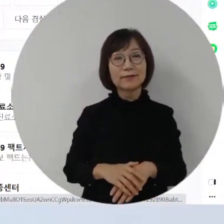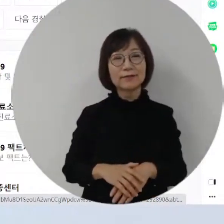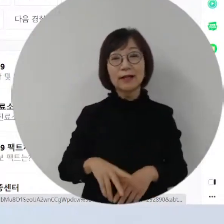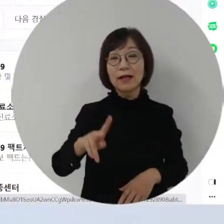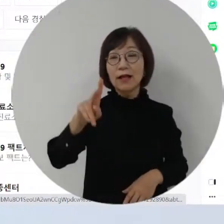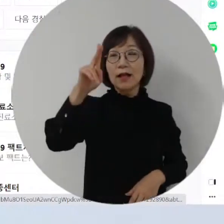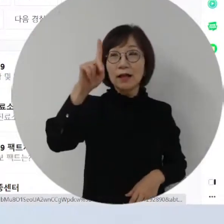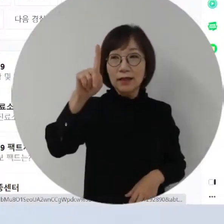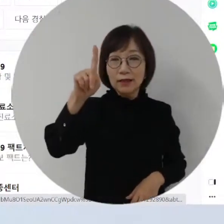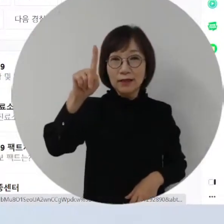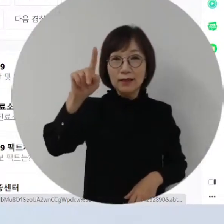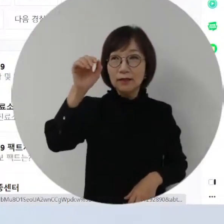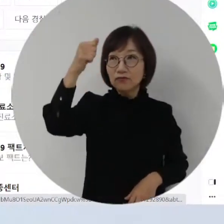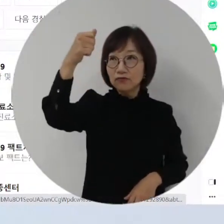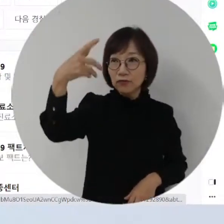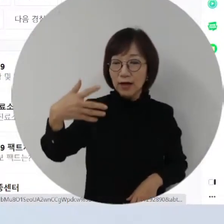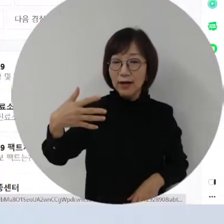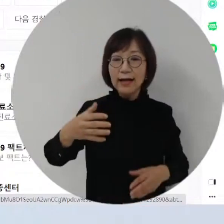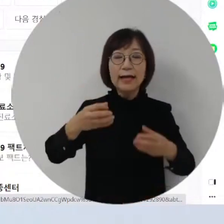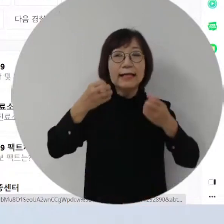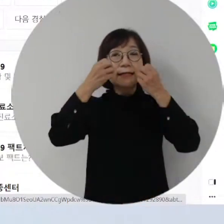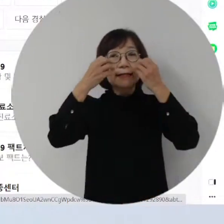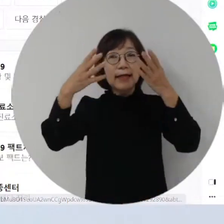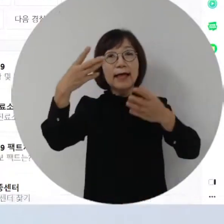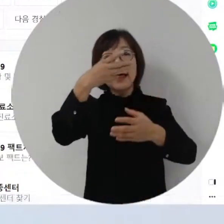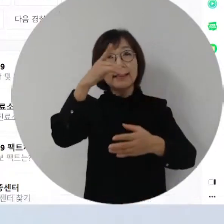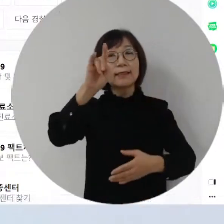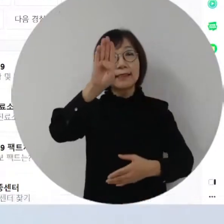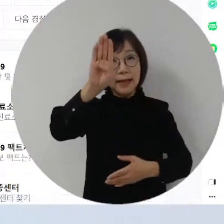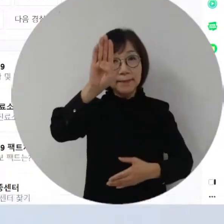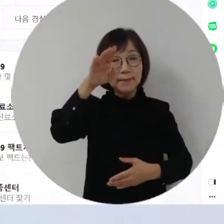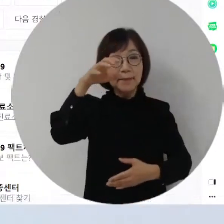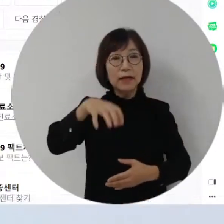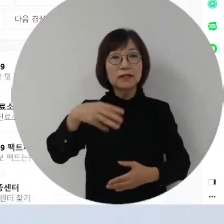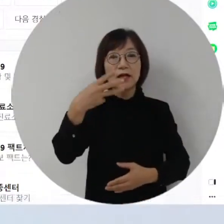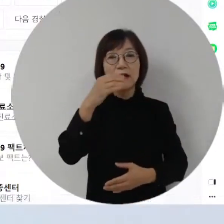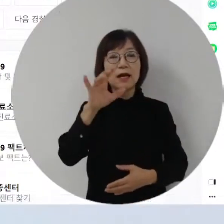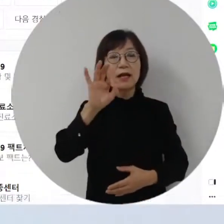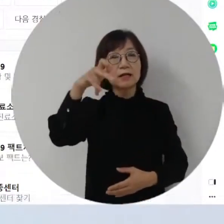새 탭에서 링크 열기 클릭.